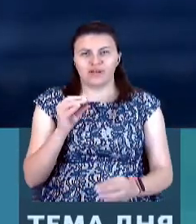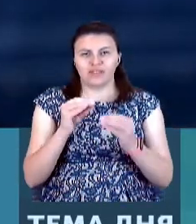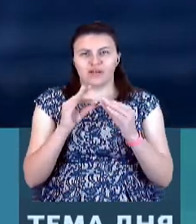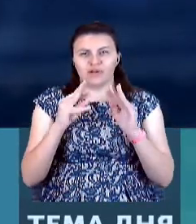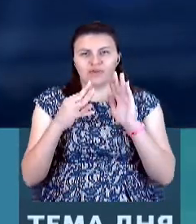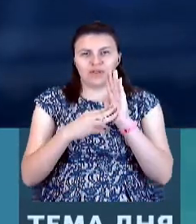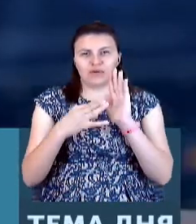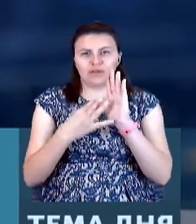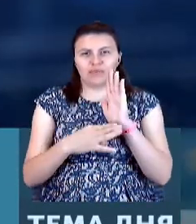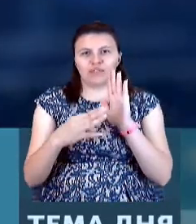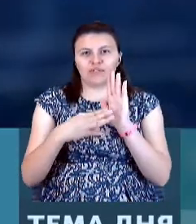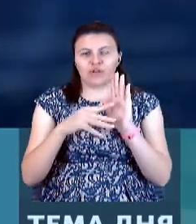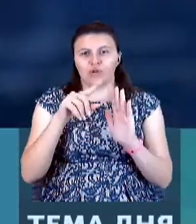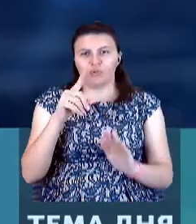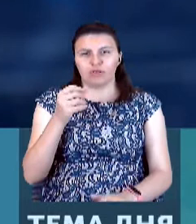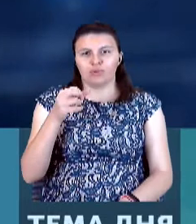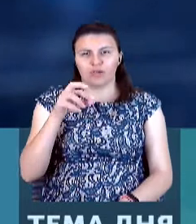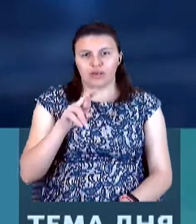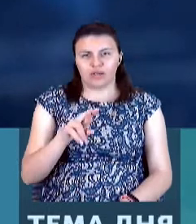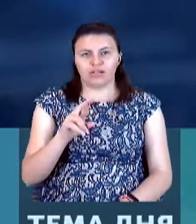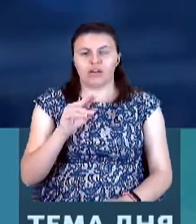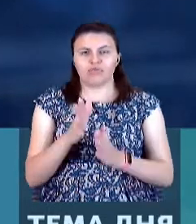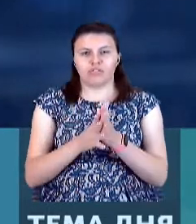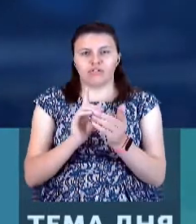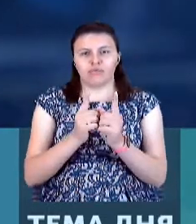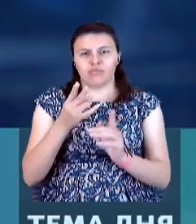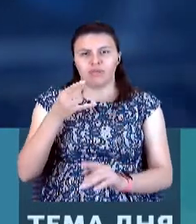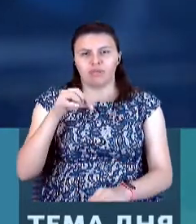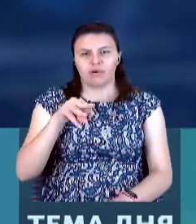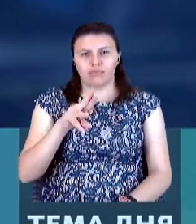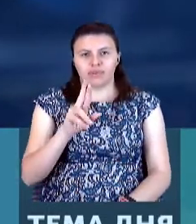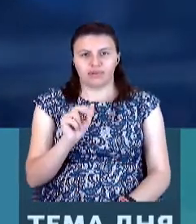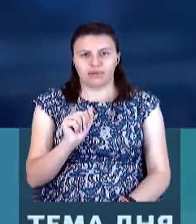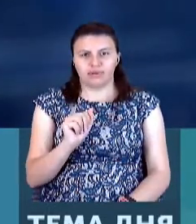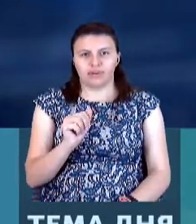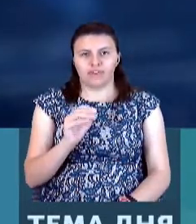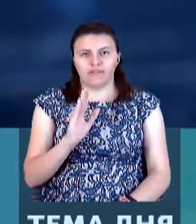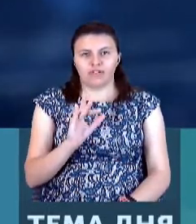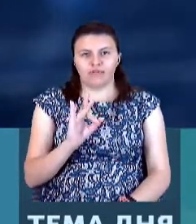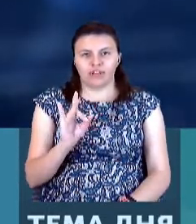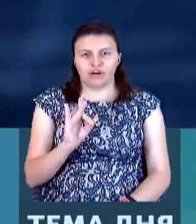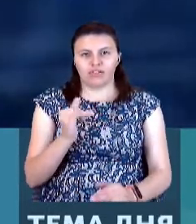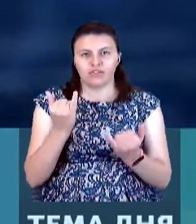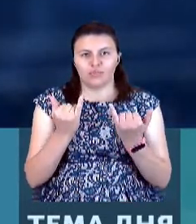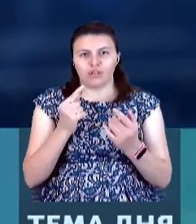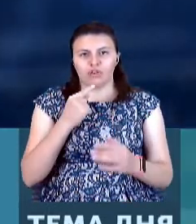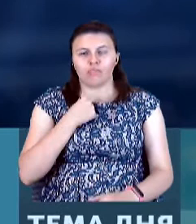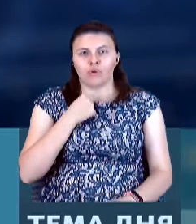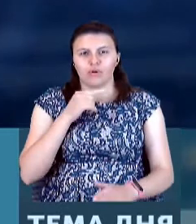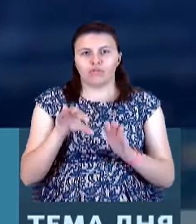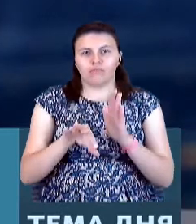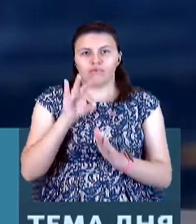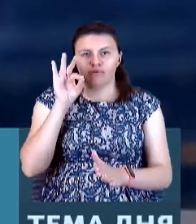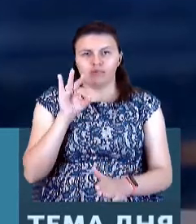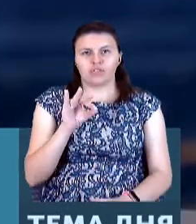050-210-08-98. Це номер нашої студії. Жестовою мовою перекладає Наталія Маленко. Верховна Рада сьогодні проголосувала за збільшення